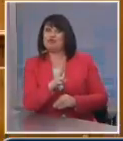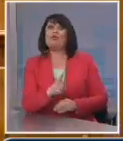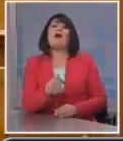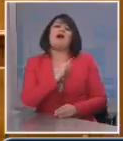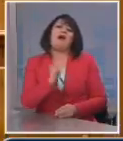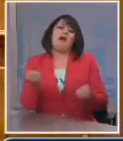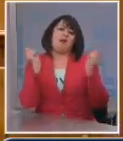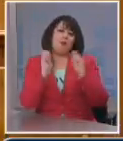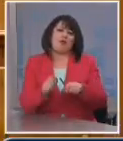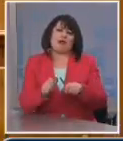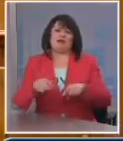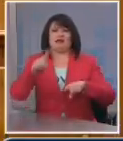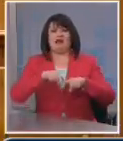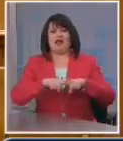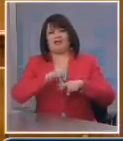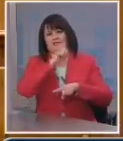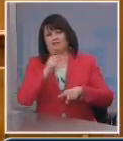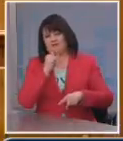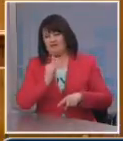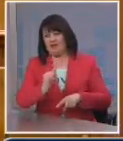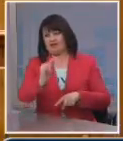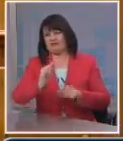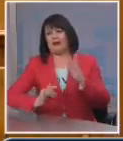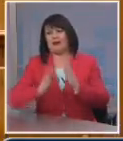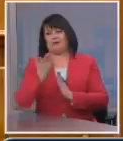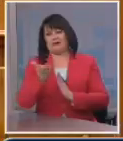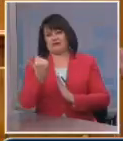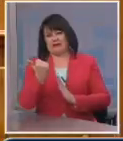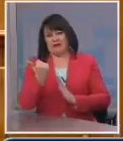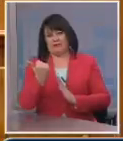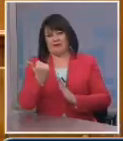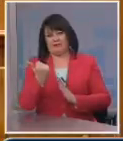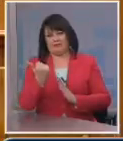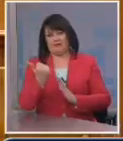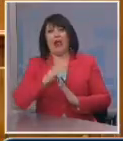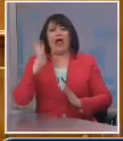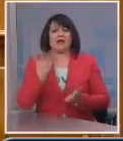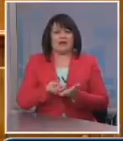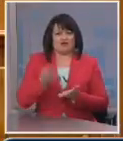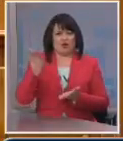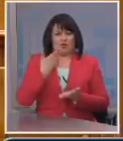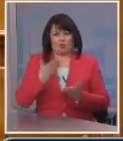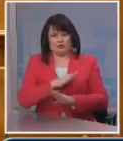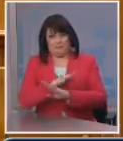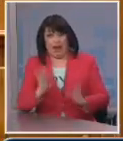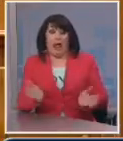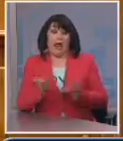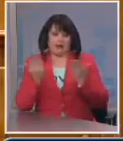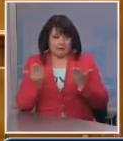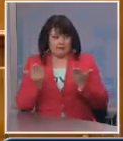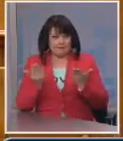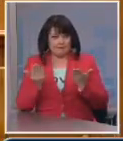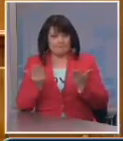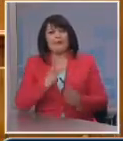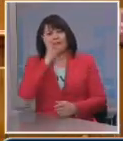να οδηγήσει τη χώρα σε βιώσιμη τροχιά ανάπτυξης. Και να κλείσει η αξιολόγηση. Και να κλείσει η αξιολόγηση.